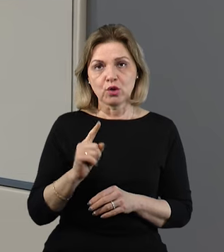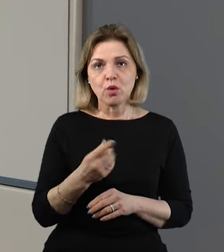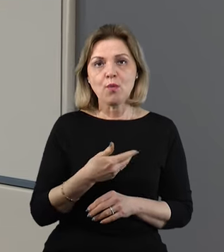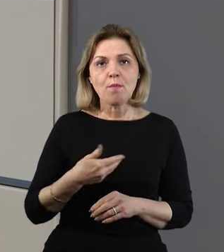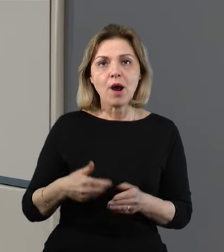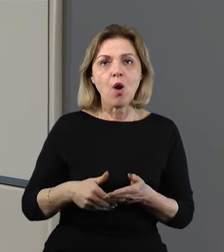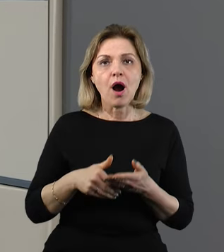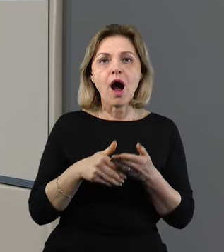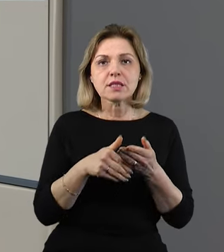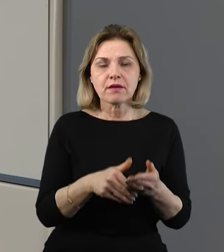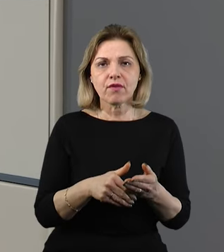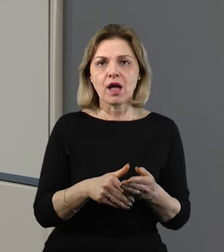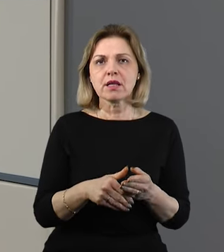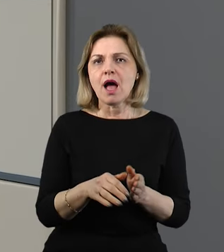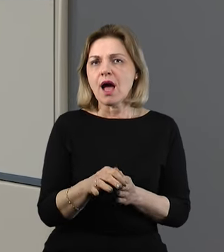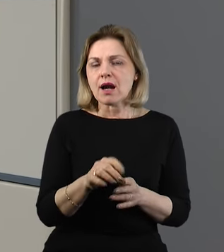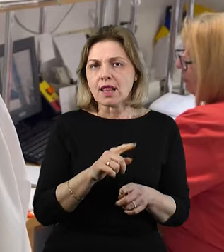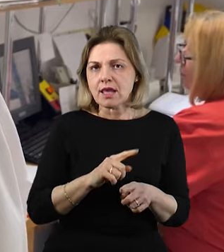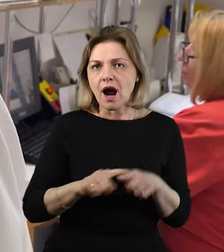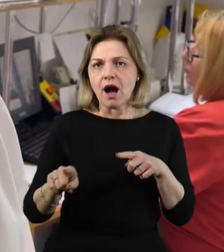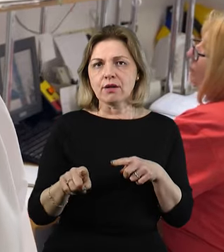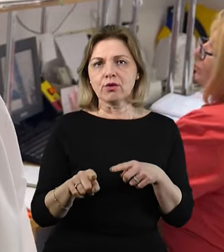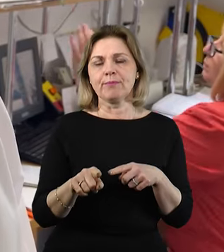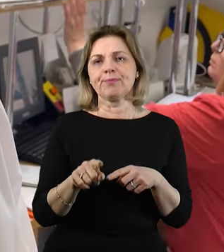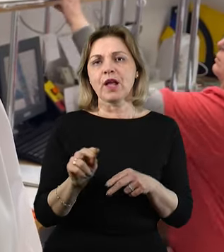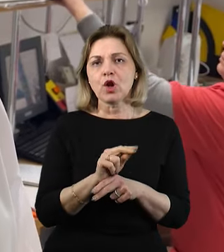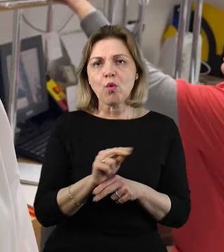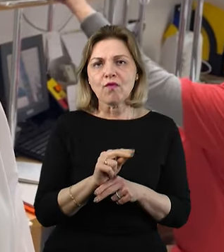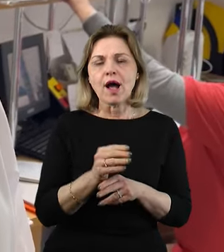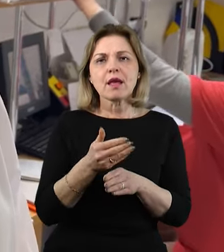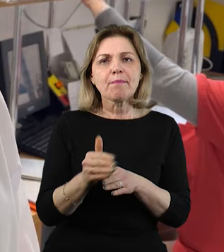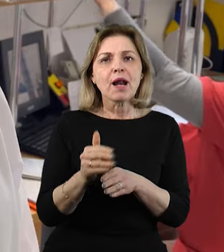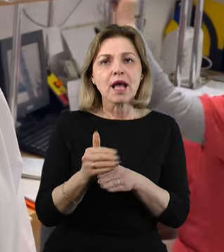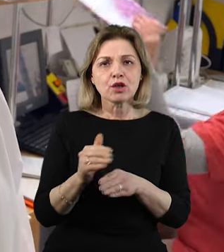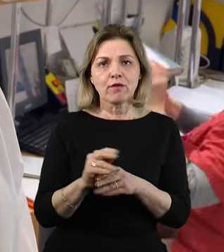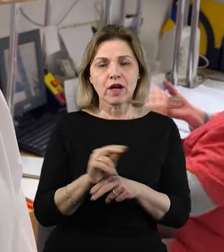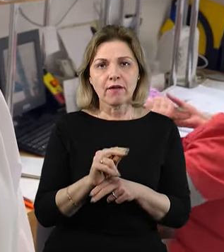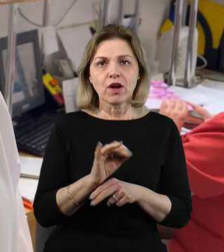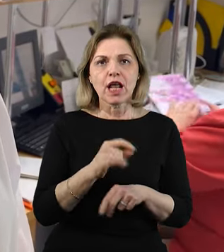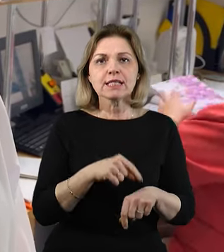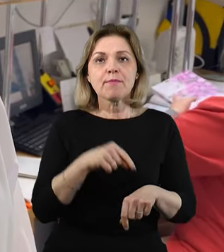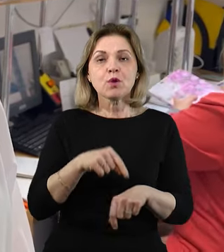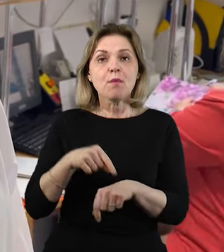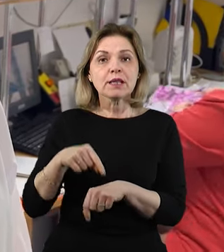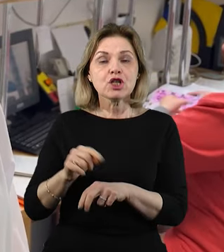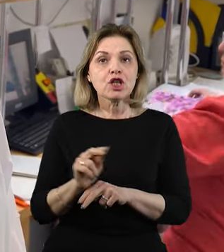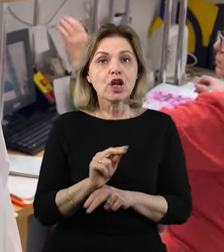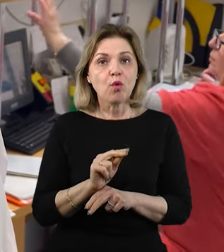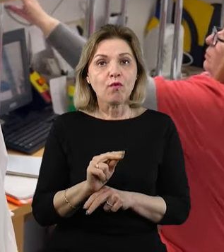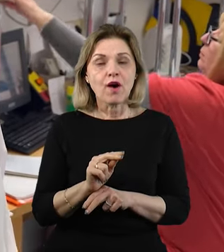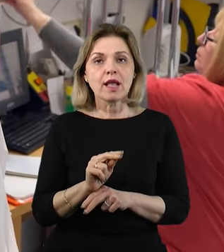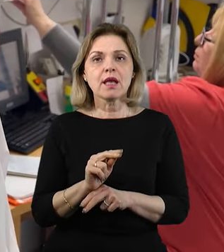що ми оказуємо радикальне лікування, паліативне лікування і симптоматичне лікування